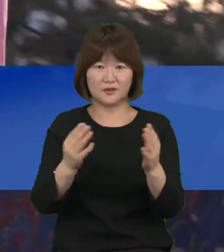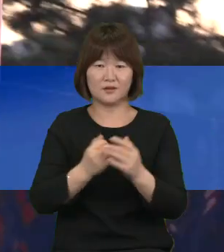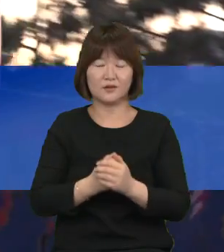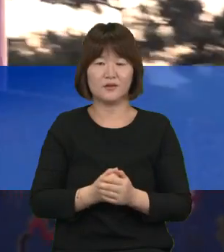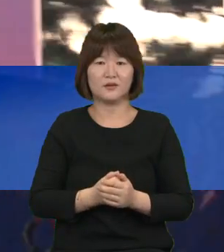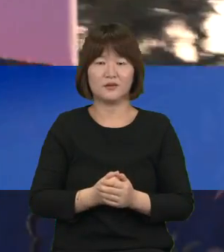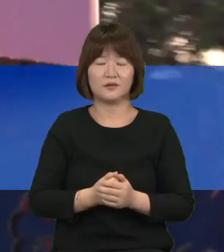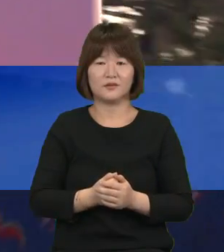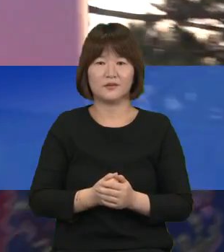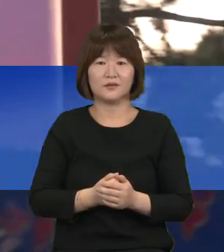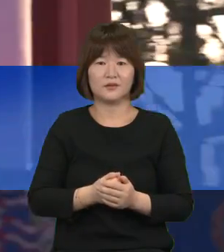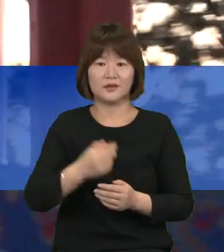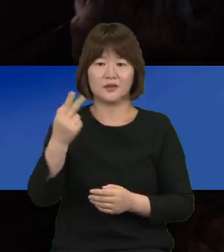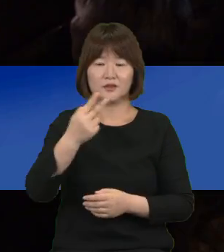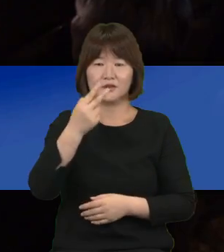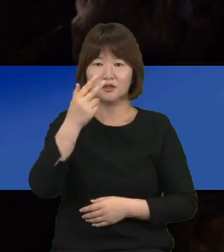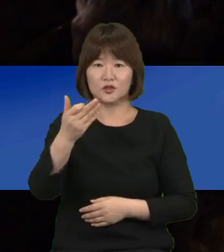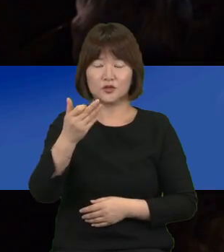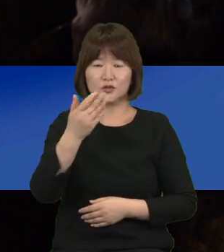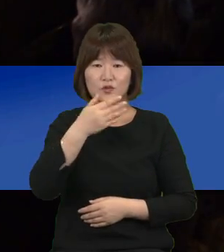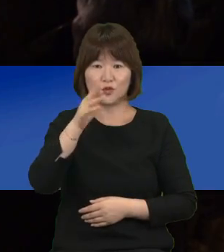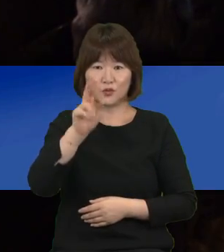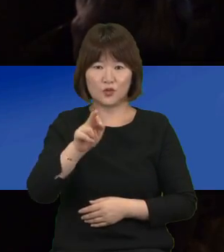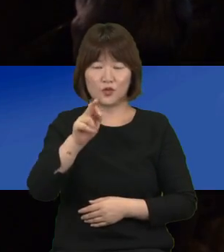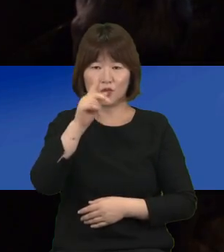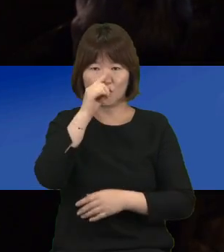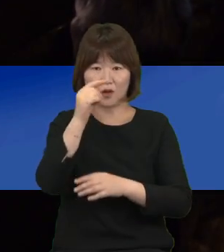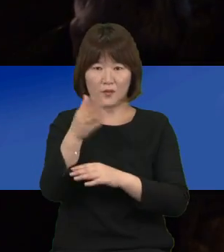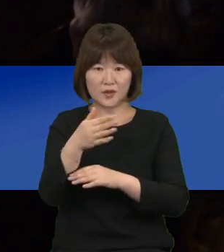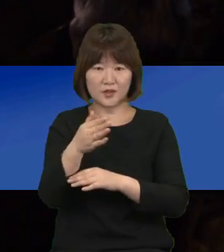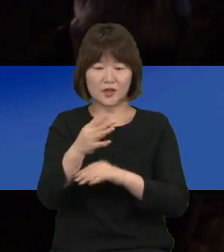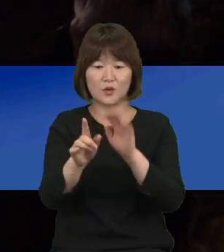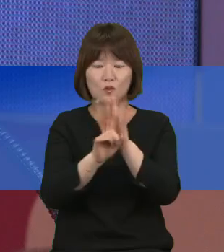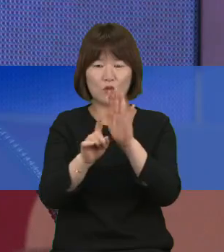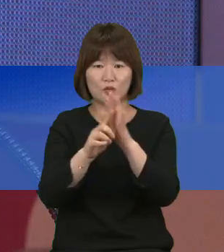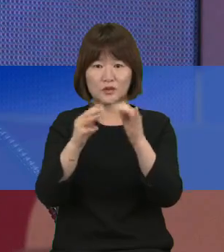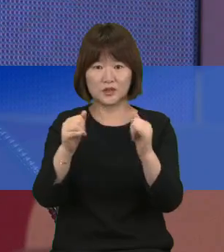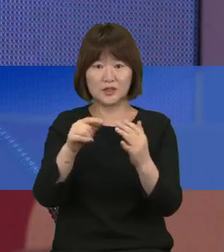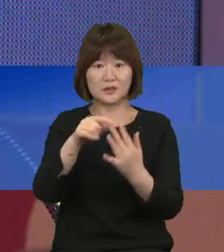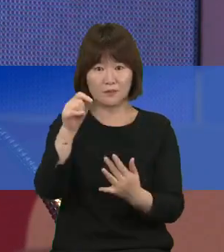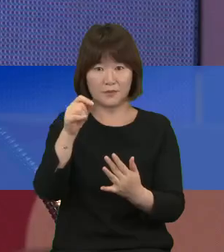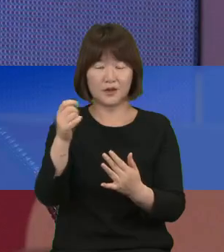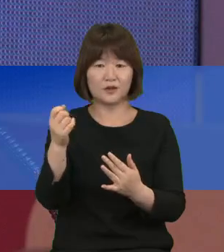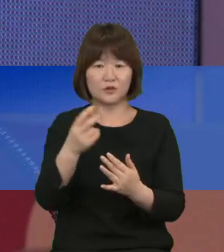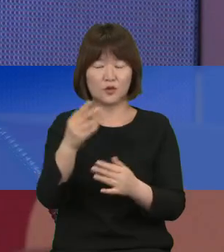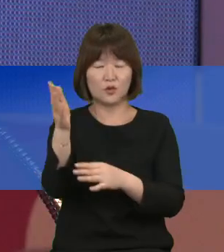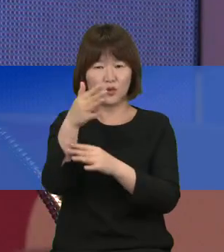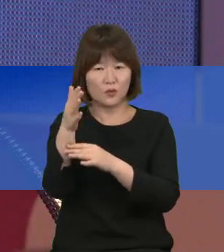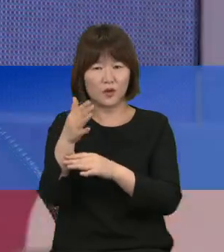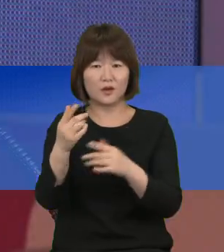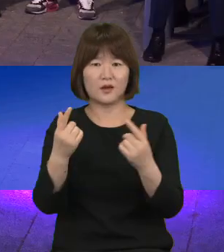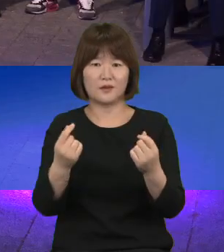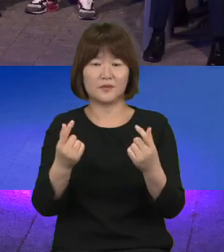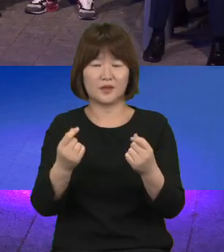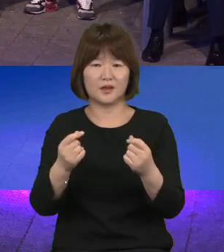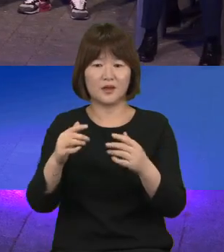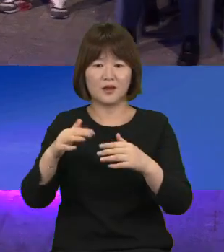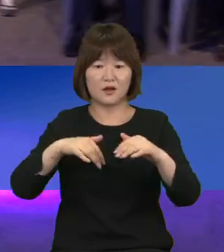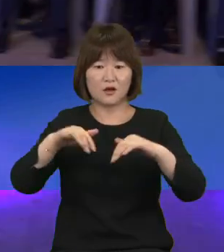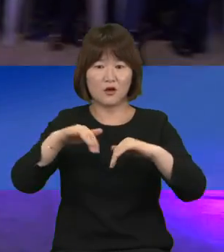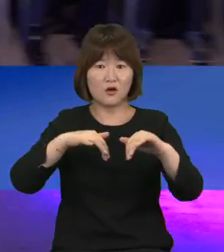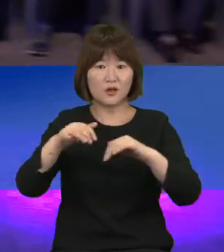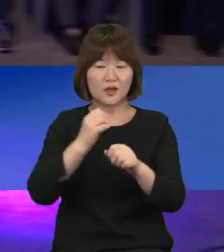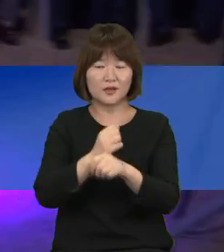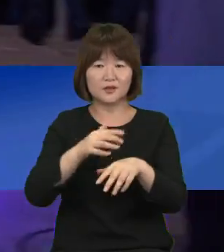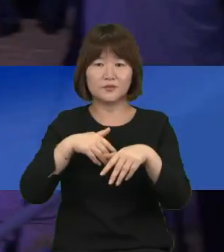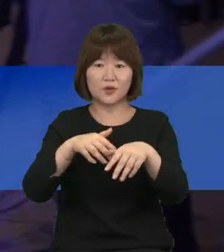열렸습니다. 이번 축제는 2019 구룡포 과메기 홍보대사 선발대회를 비롯해 수백 개의 깃발과 함께 도로를 걷는